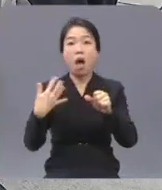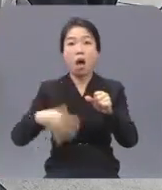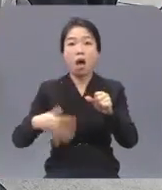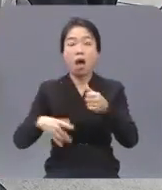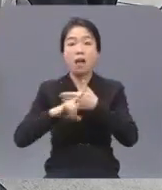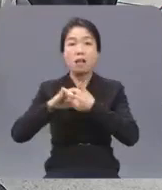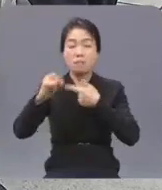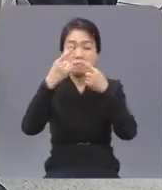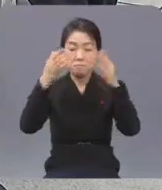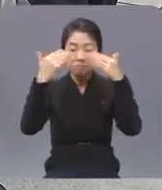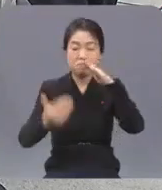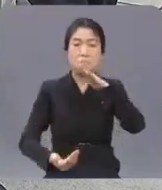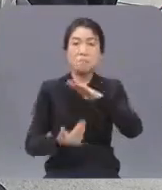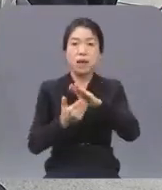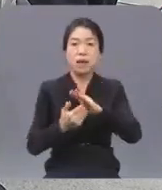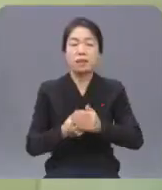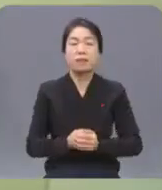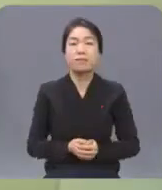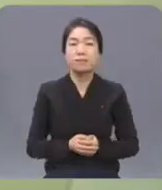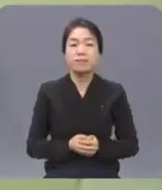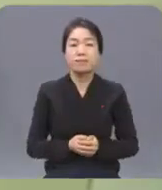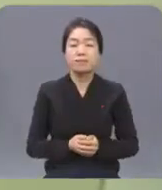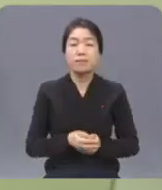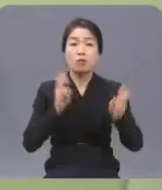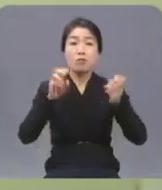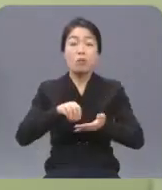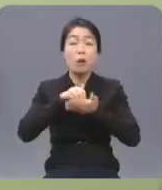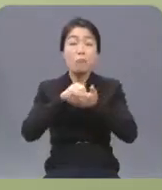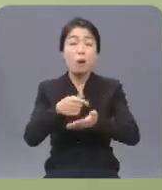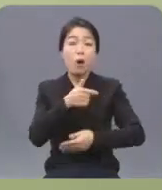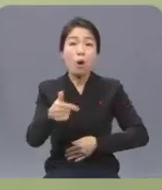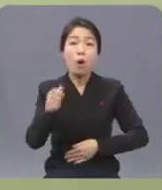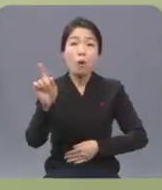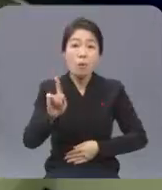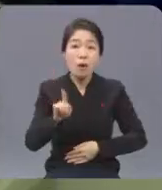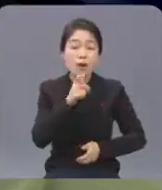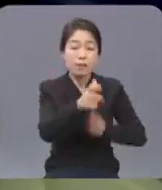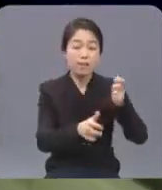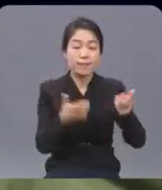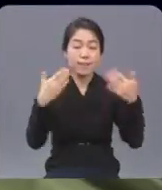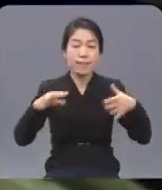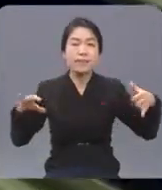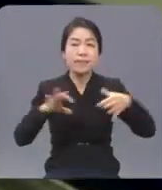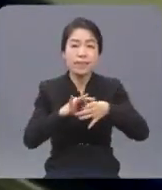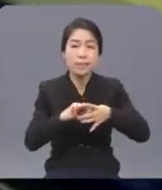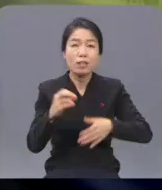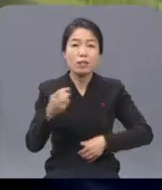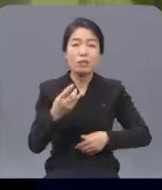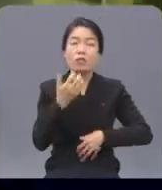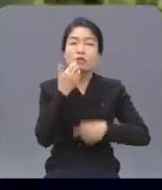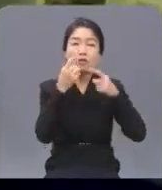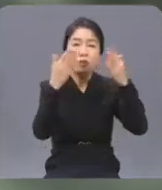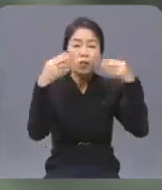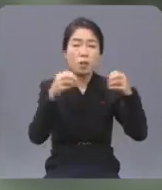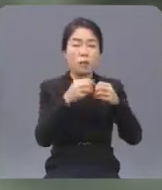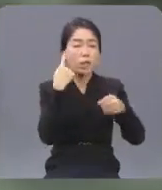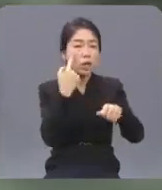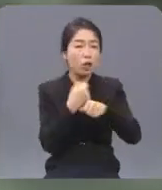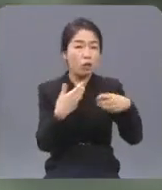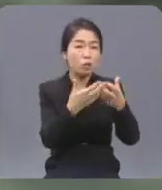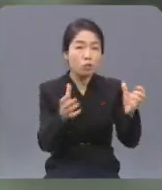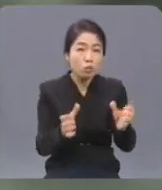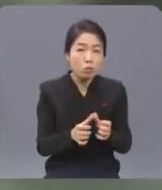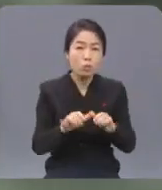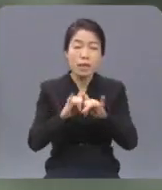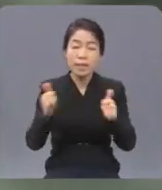지방대 최고 수준을 기록했습니다. 높은 취업률에는 산학 연계에 더해 서울대 반도체 연구소와 인력 양성